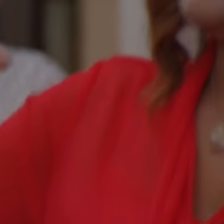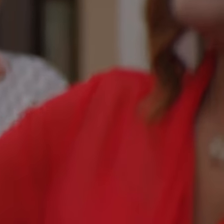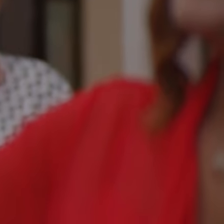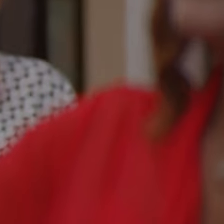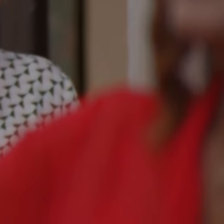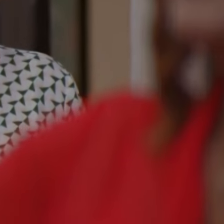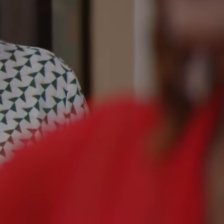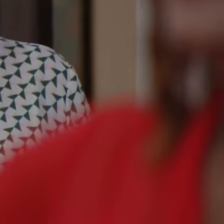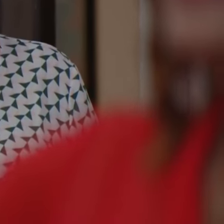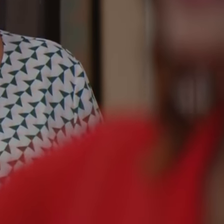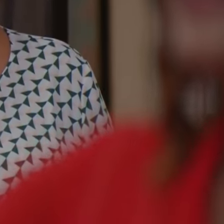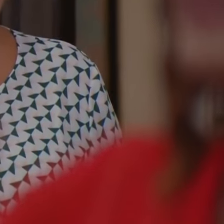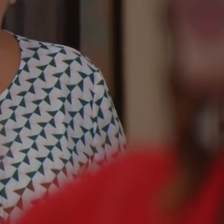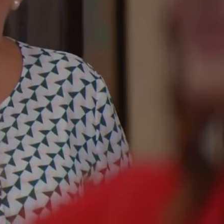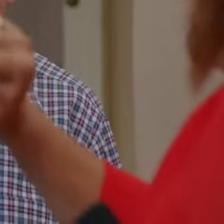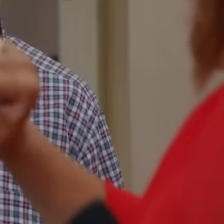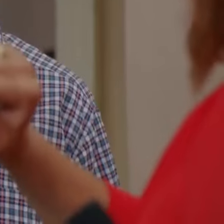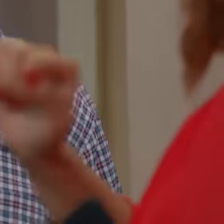geçirdi.